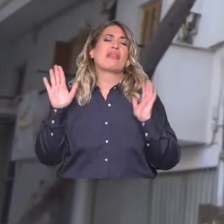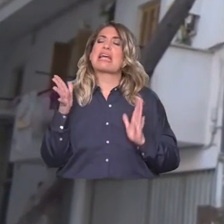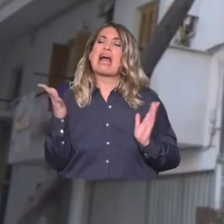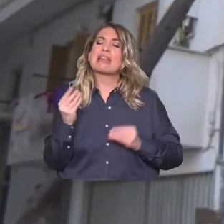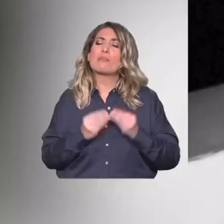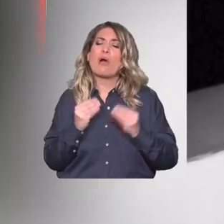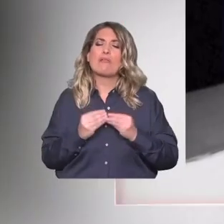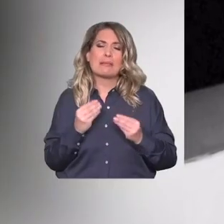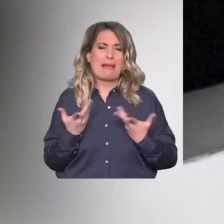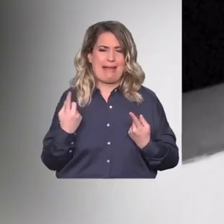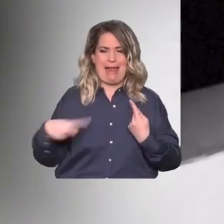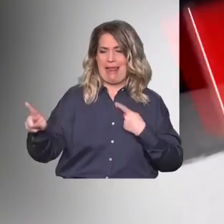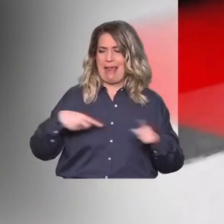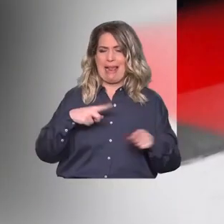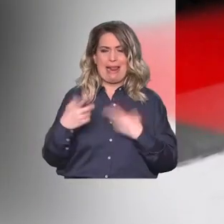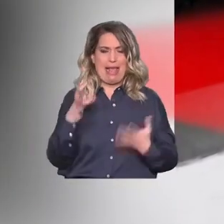προέκυψε δουλειά.